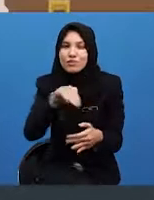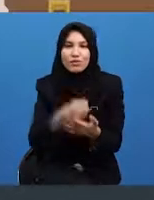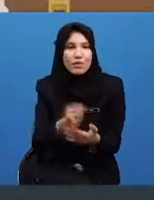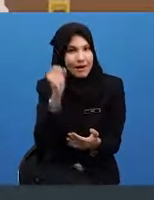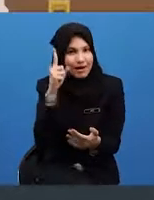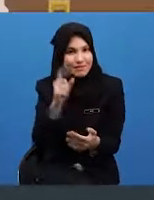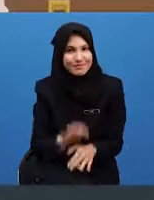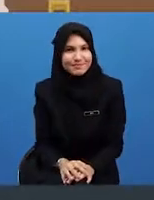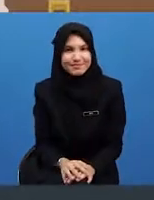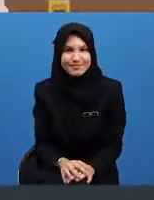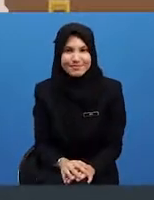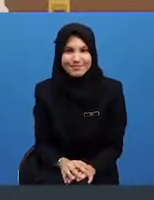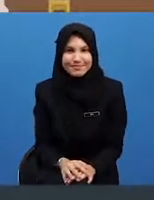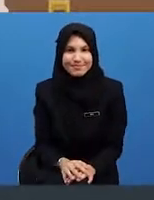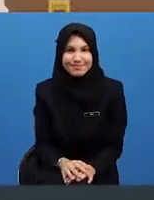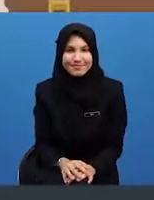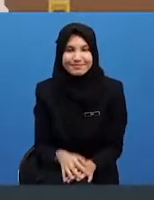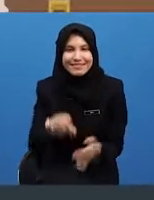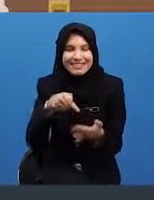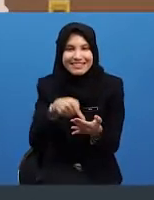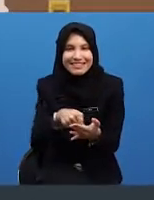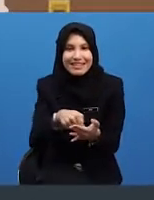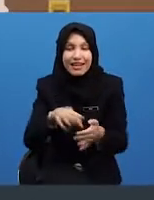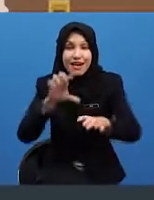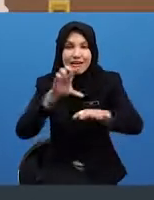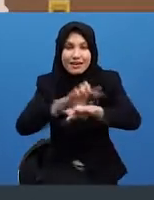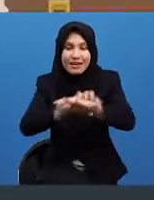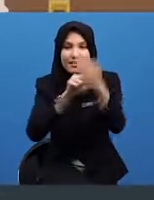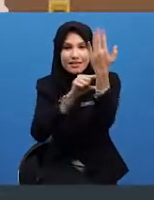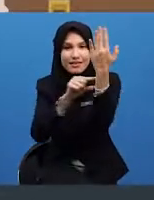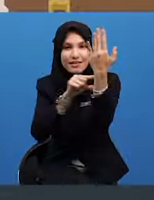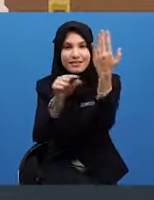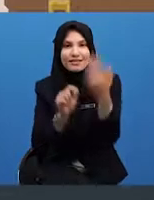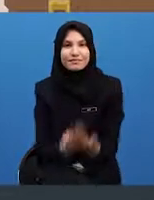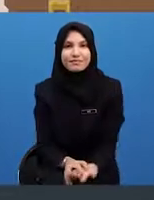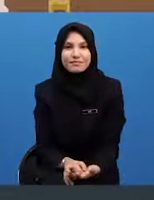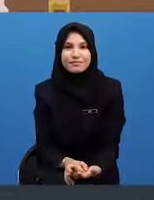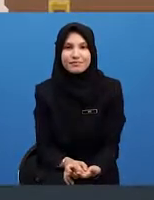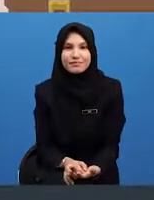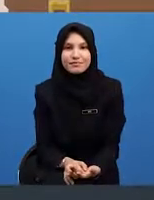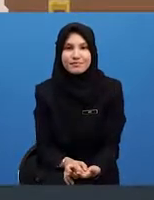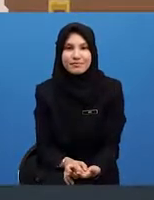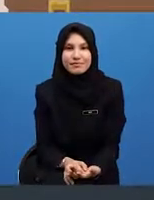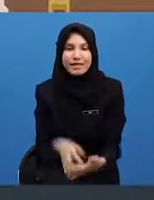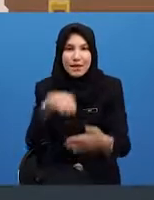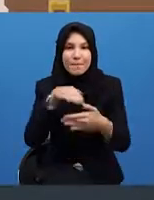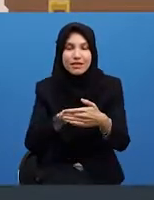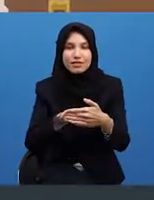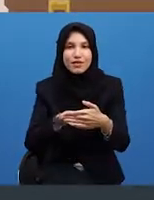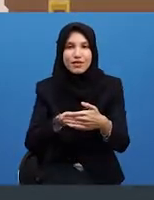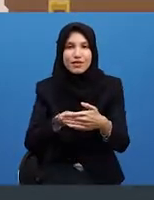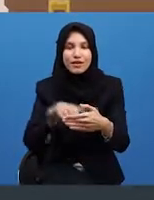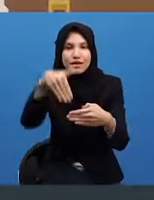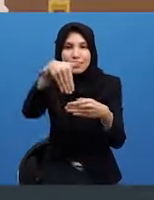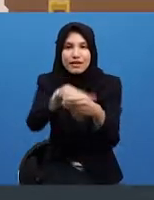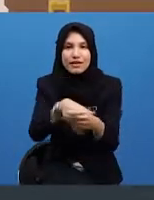faham. Ini ialah gelang getah. Dan gelang getah ini akan dimasukkan ke dalam